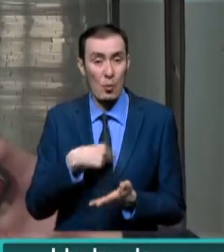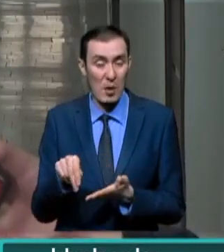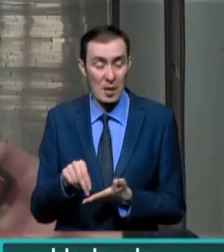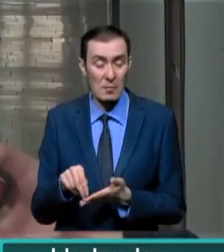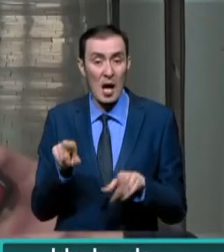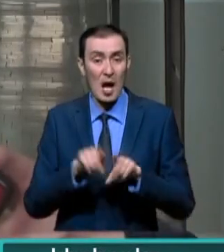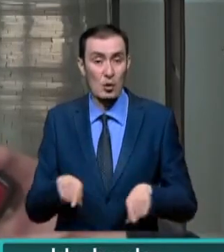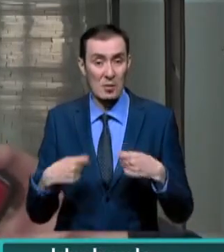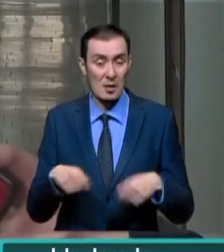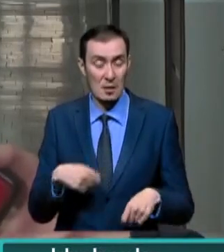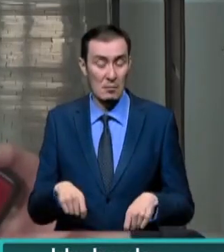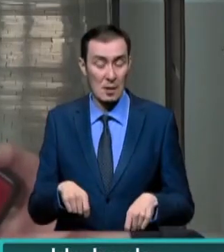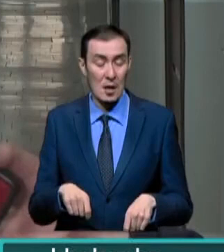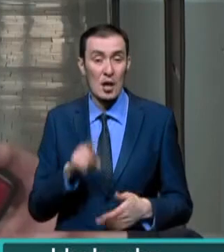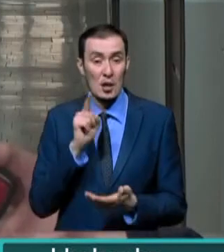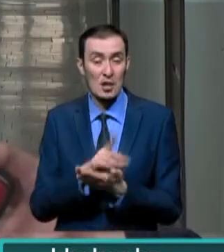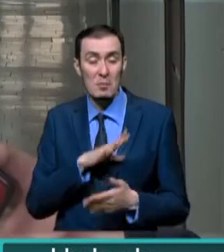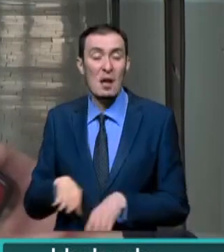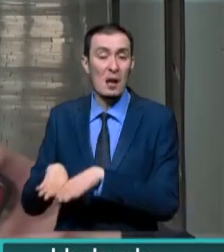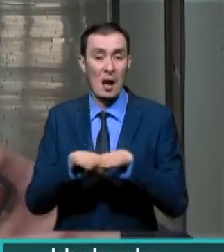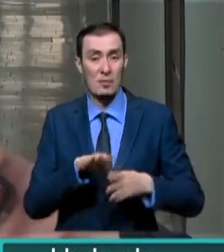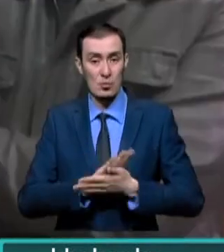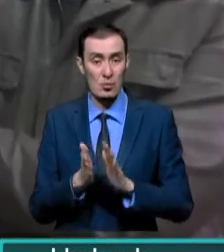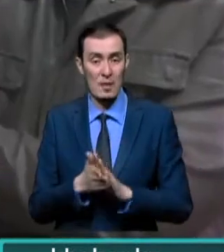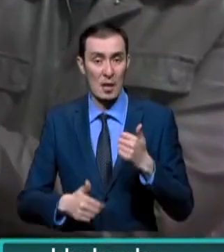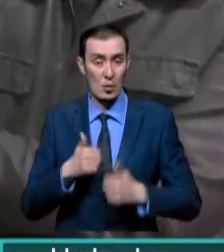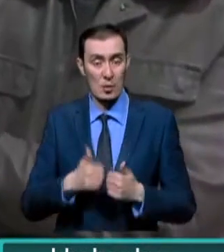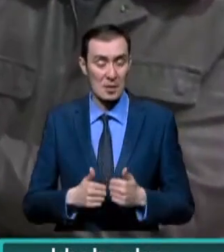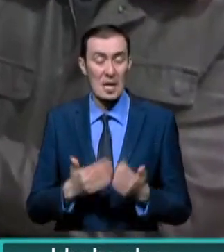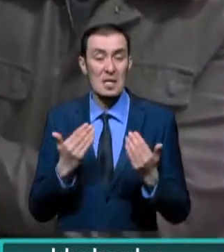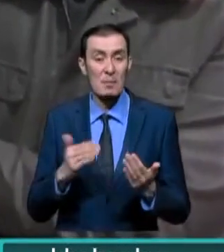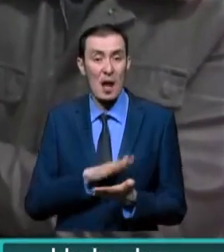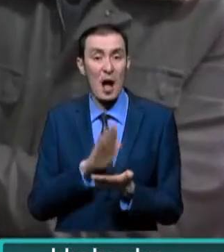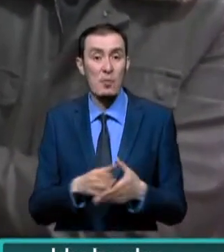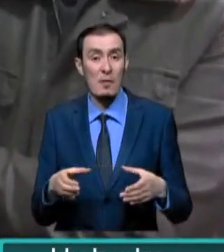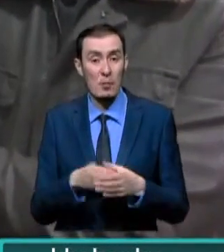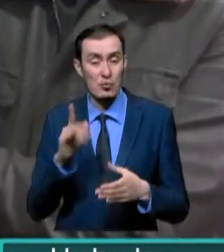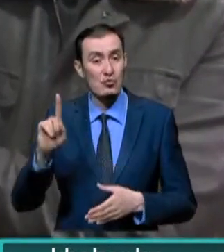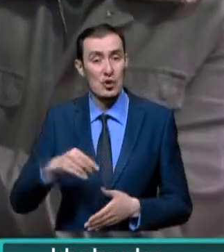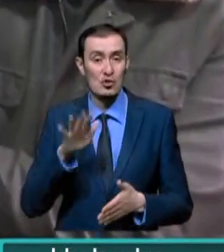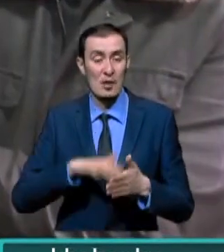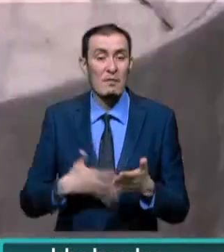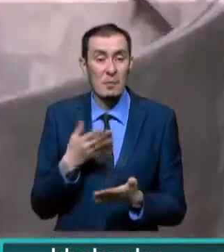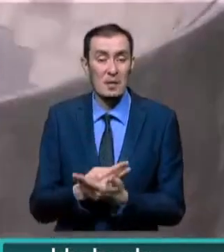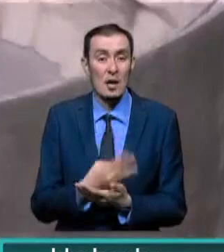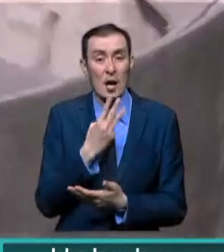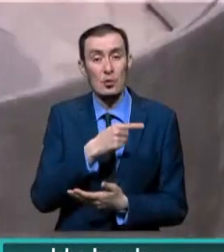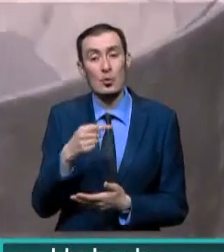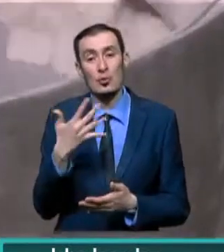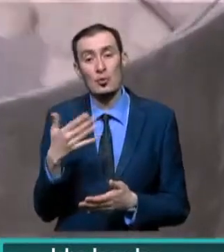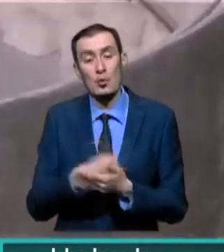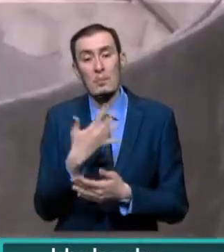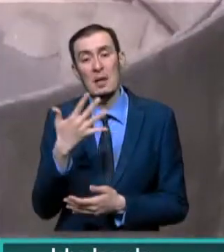одном и том же рынке. То есть должны быть равные условия для конкуренции. Теперь оптовиков ждет штраф. Им придется выплатить от 3